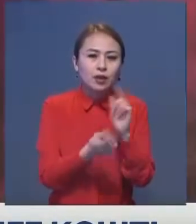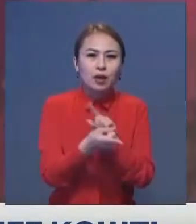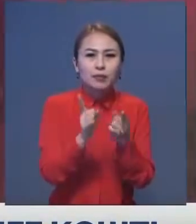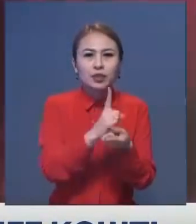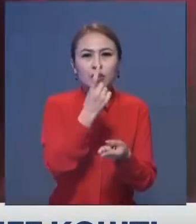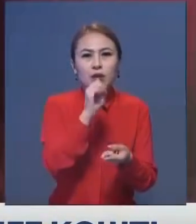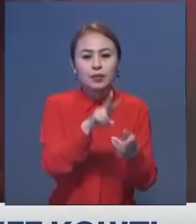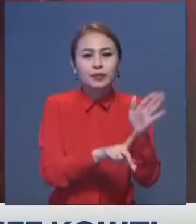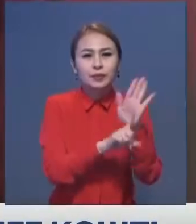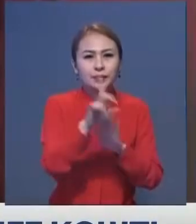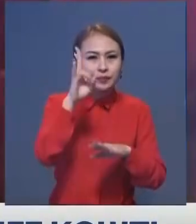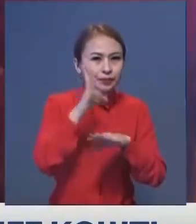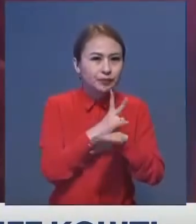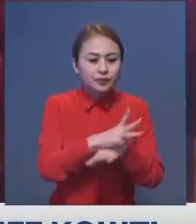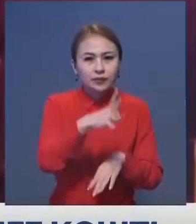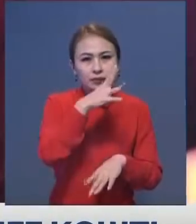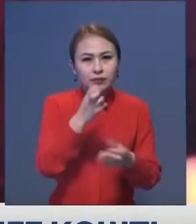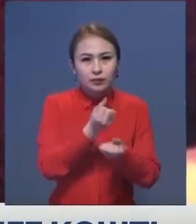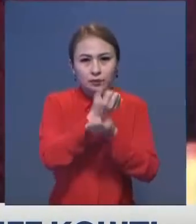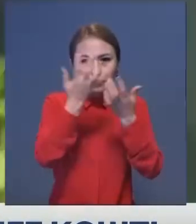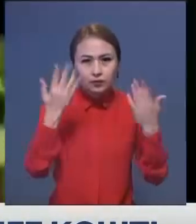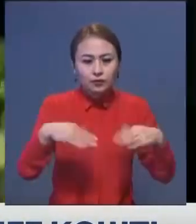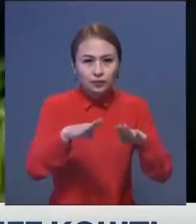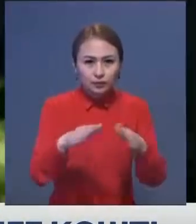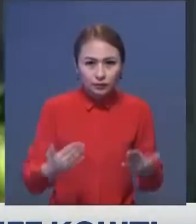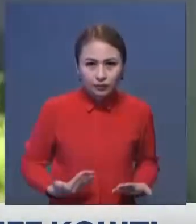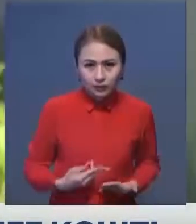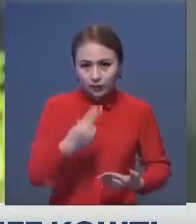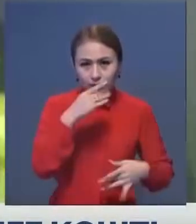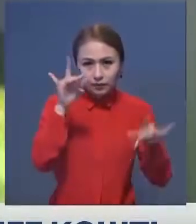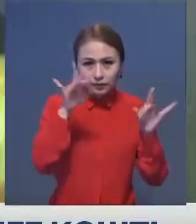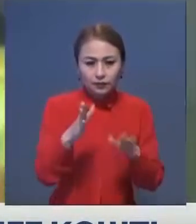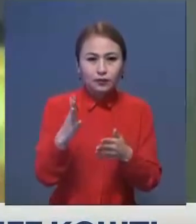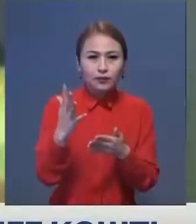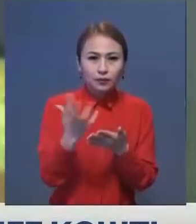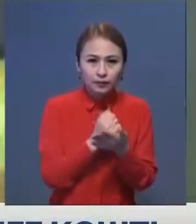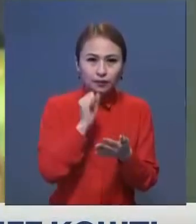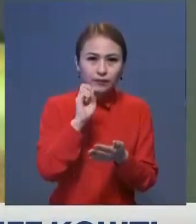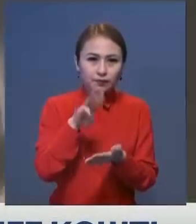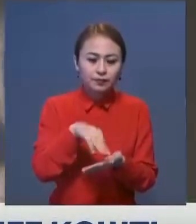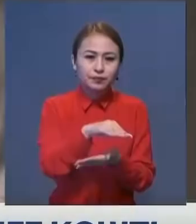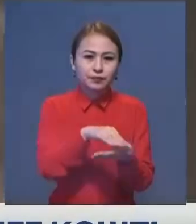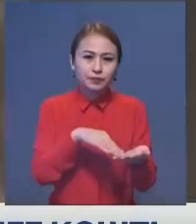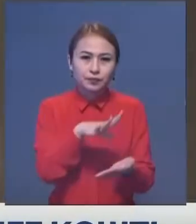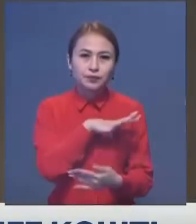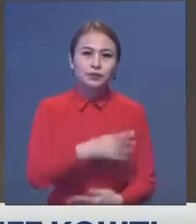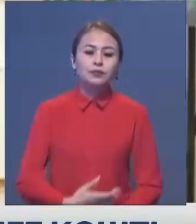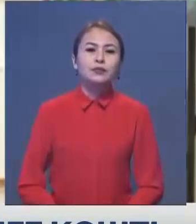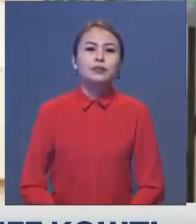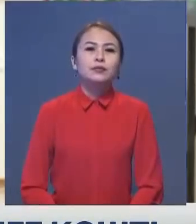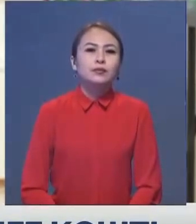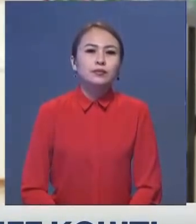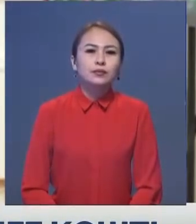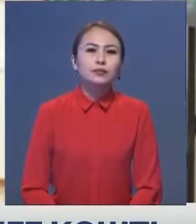ауысады. 1 сәуірден бері түнгі мезгілде ашық тұрған бірнеше дәмхана анықталып, акт толтырылды.